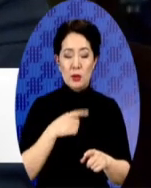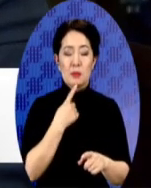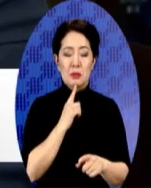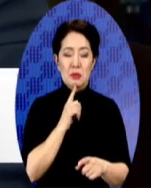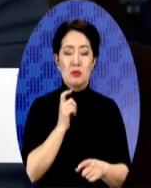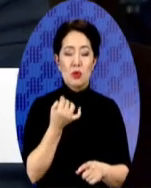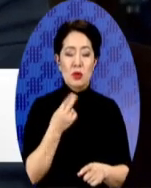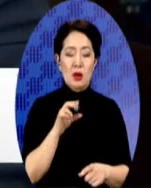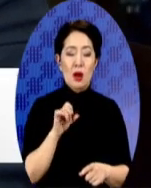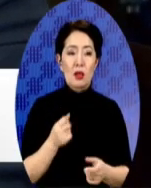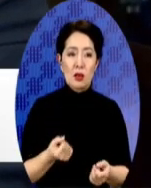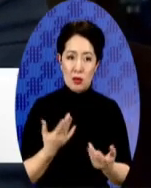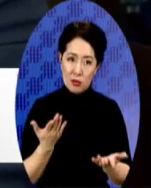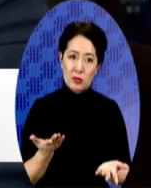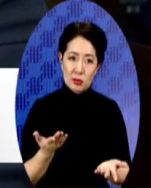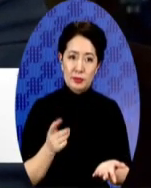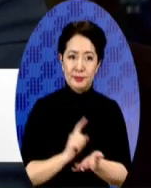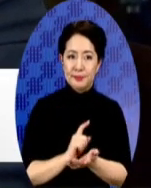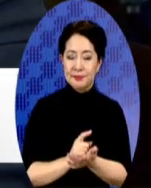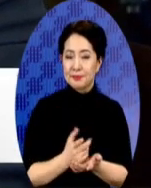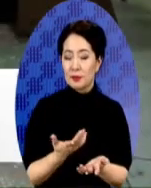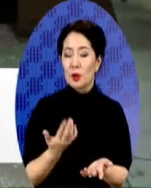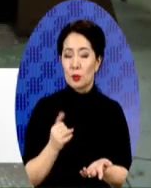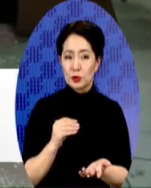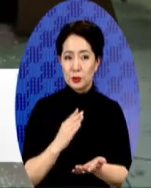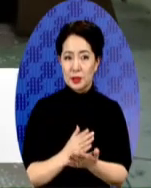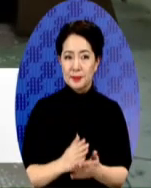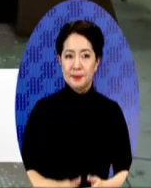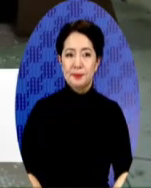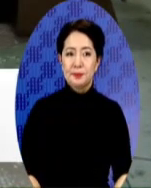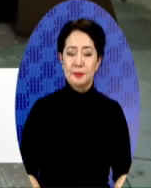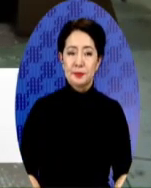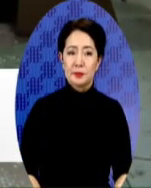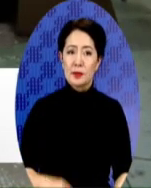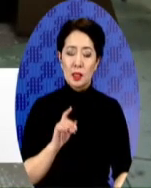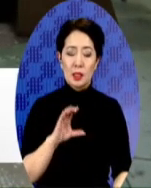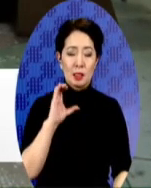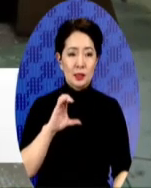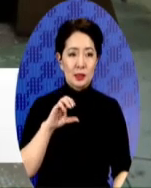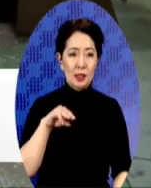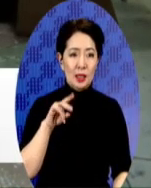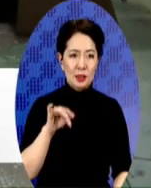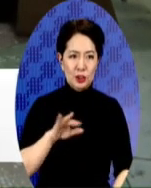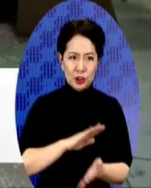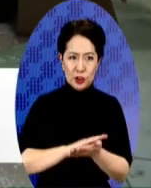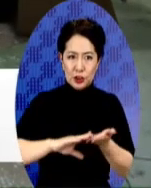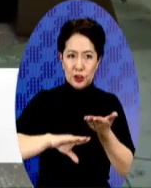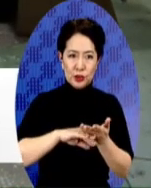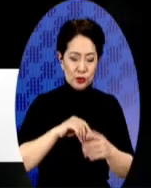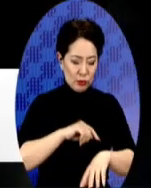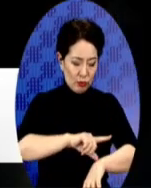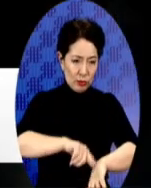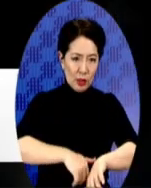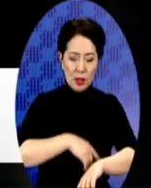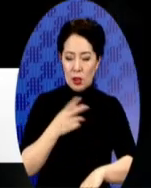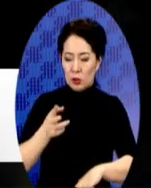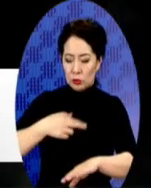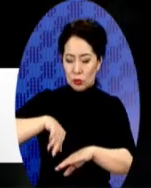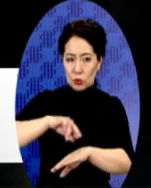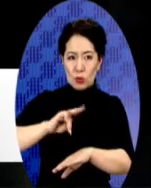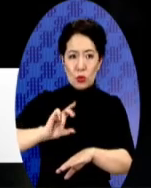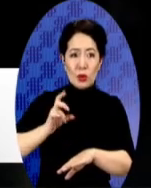бол зайлшгүй гарах болоод байгаа. Станц бүрэн шинжилгээ хийгээгүй утсан төдийгүй дүүргээ дулаанаар хангаж чадахгүй нөхцөл байдал